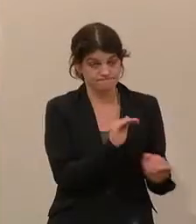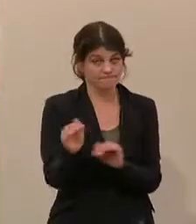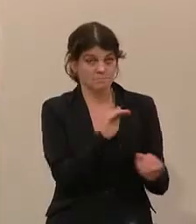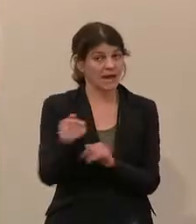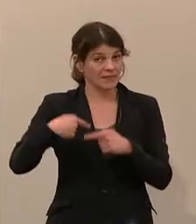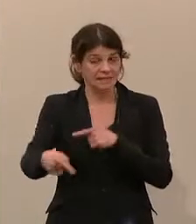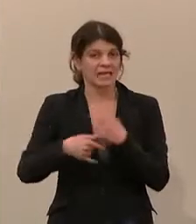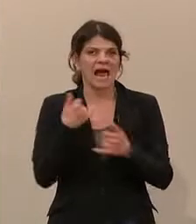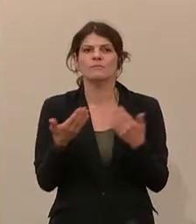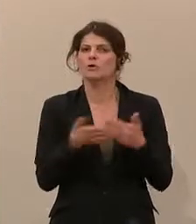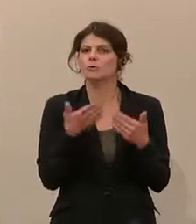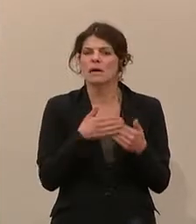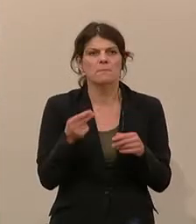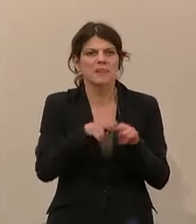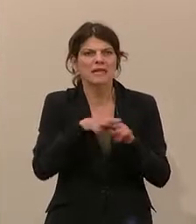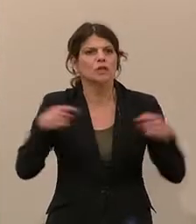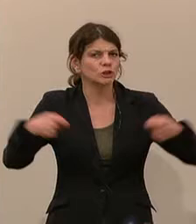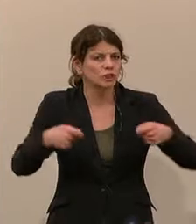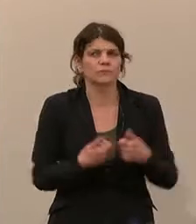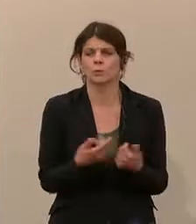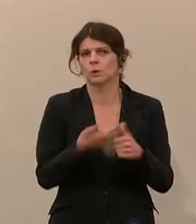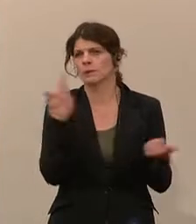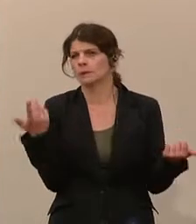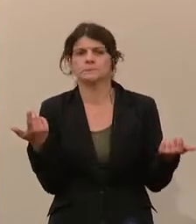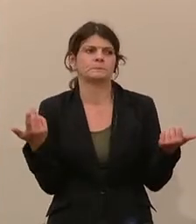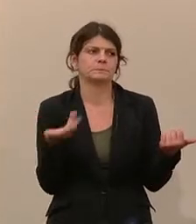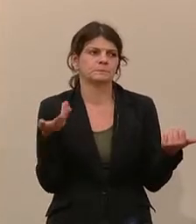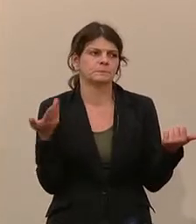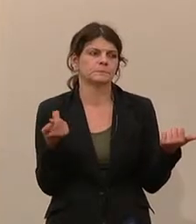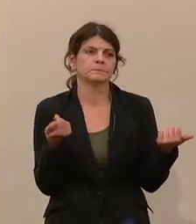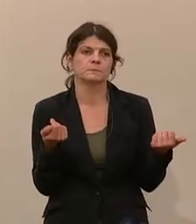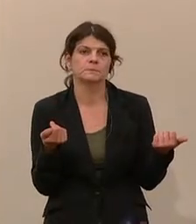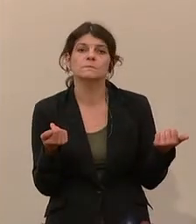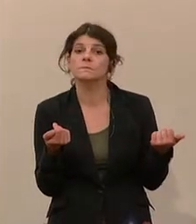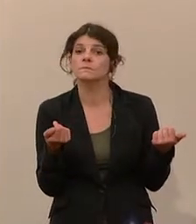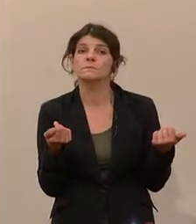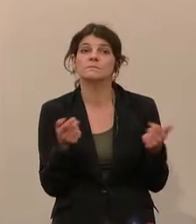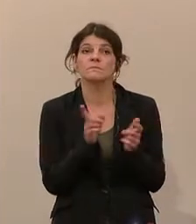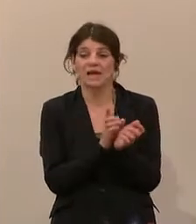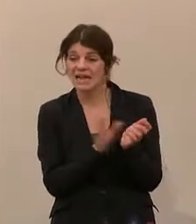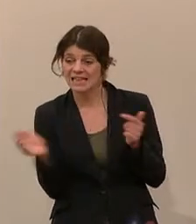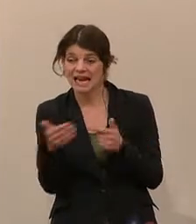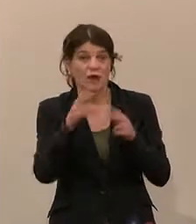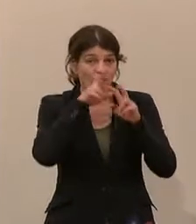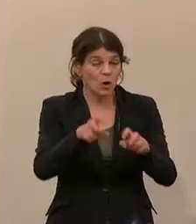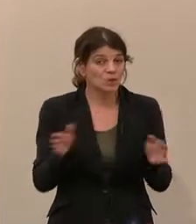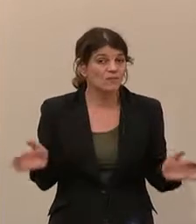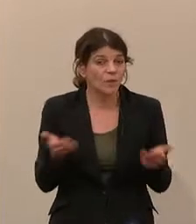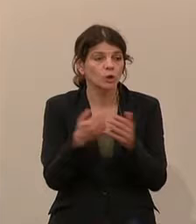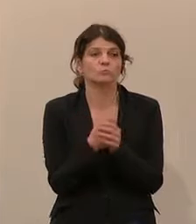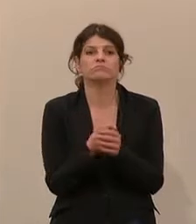zur Verfügung, etwa über die Nationalstiftung. Wir stellen in der indirekten Forschungsförderung über